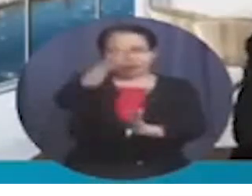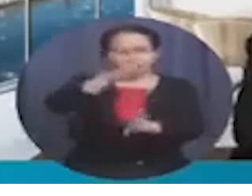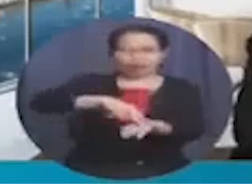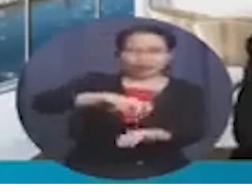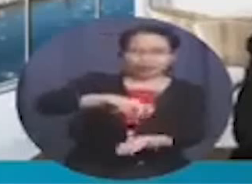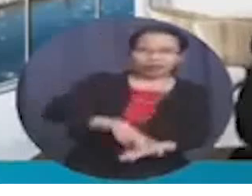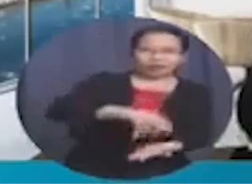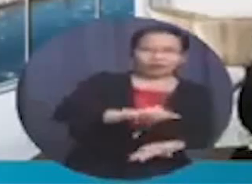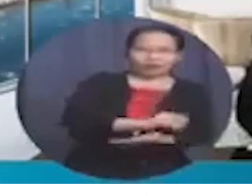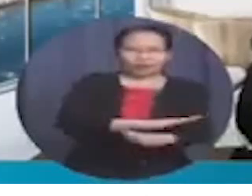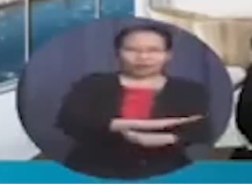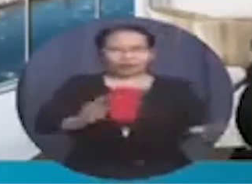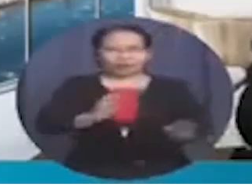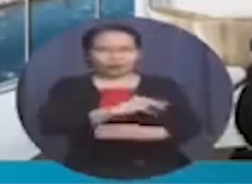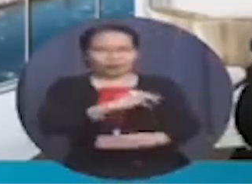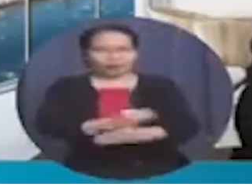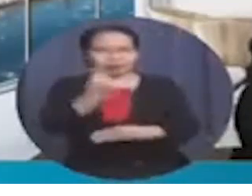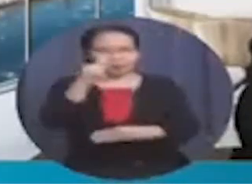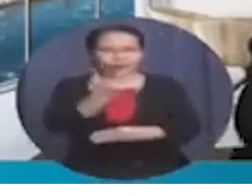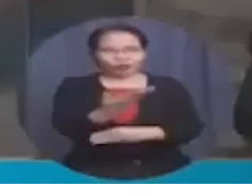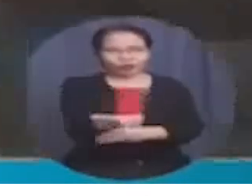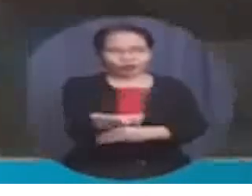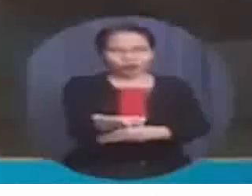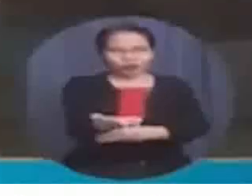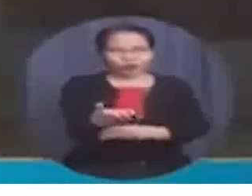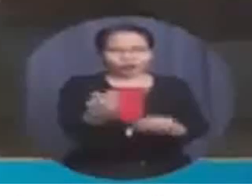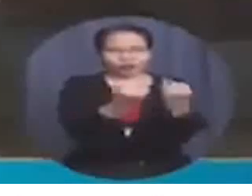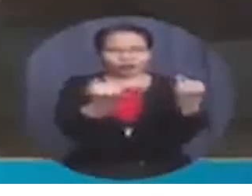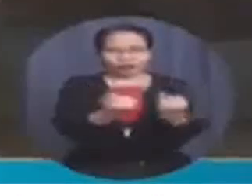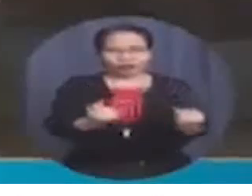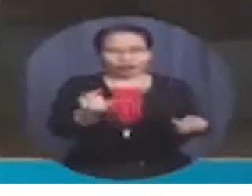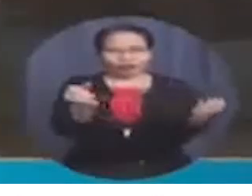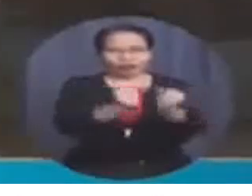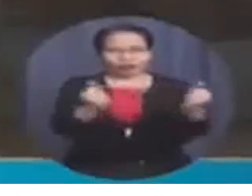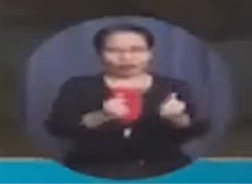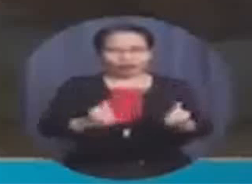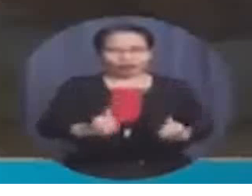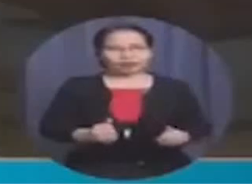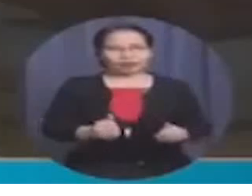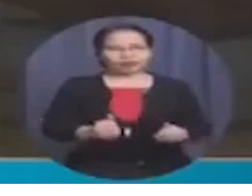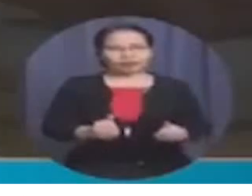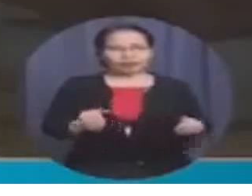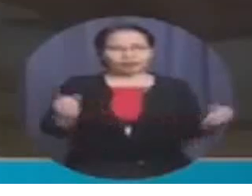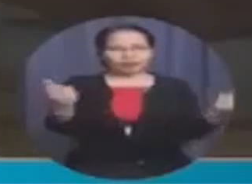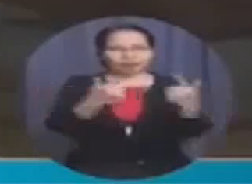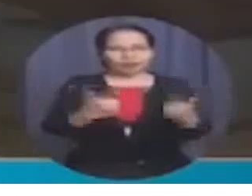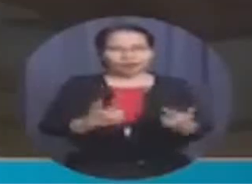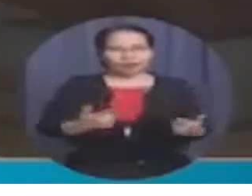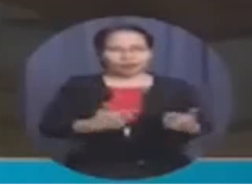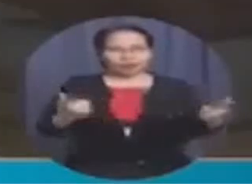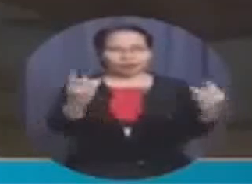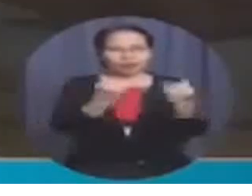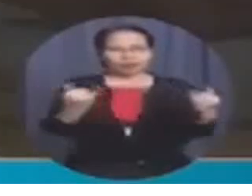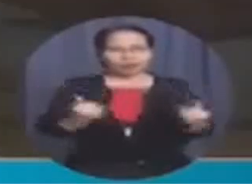luguran yan eh. Huwag kang gagawa para sa'yo ng larawang inanyuan. Kawangis ng